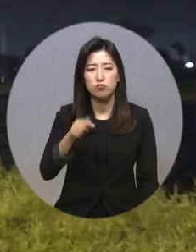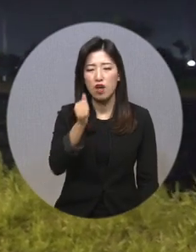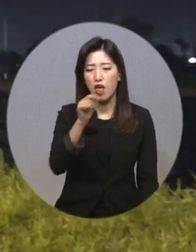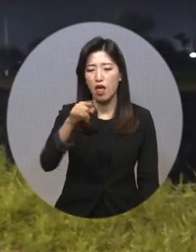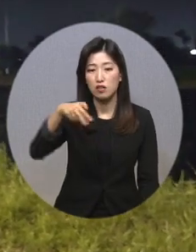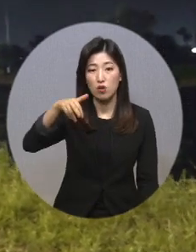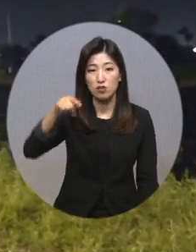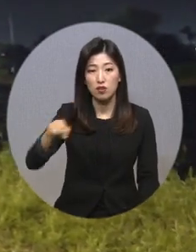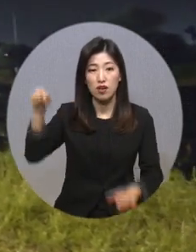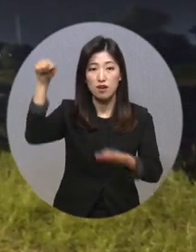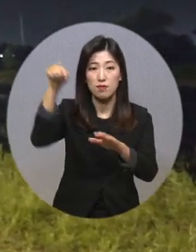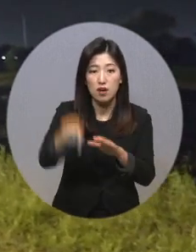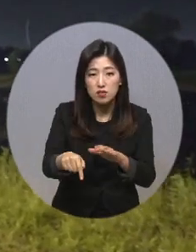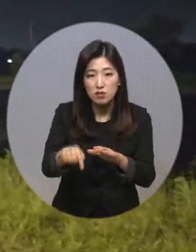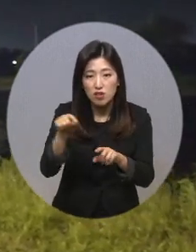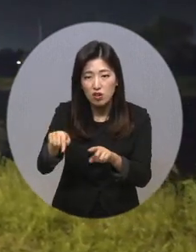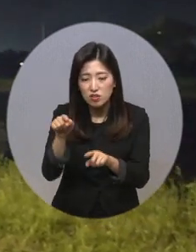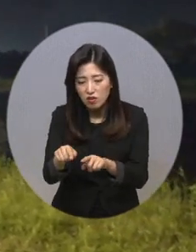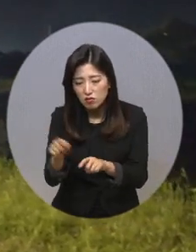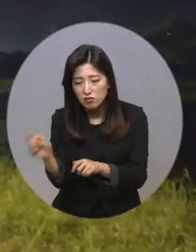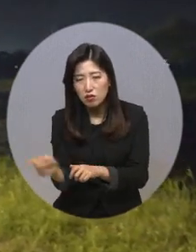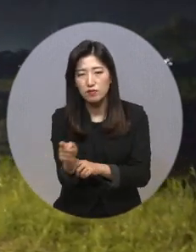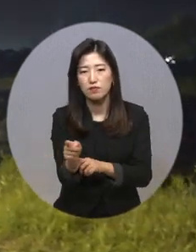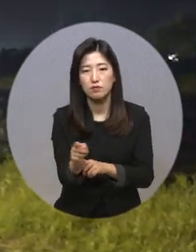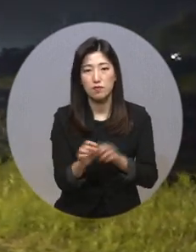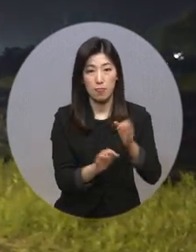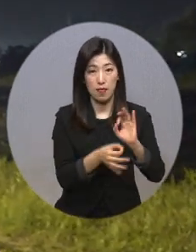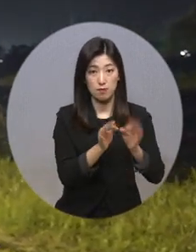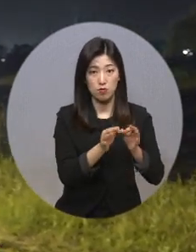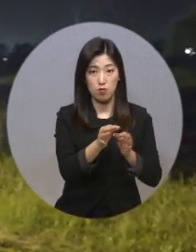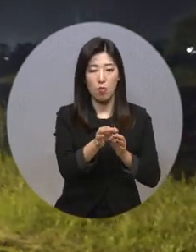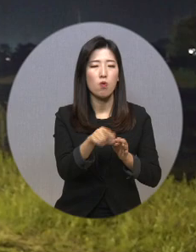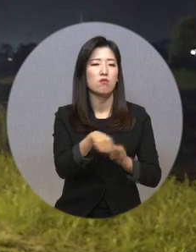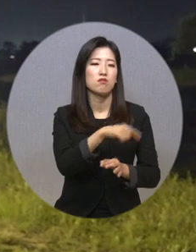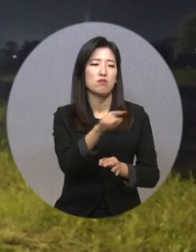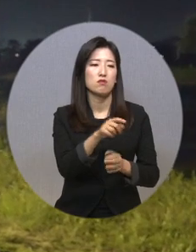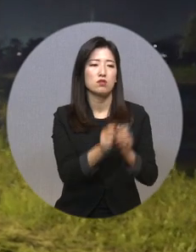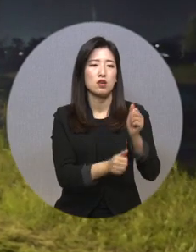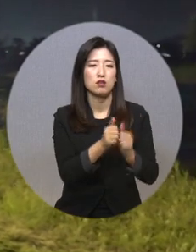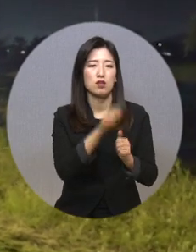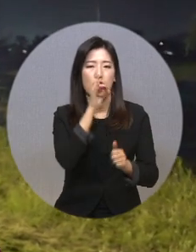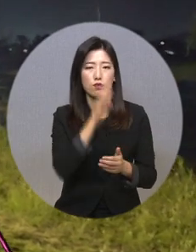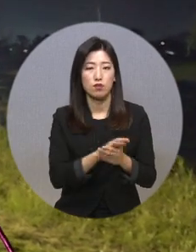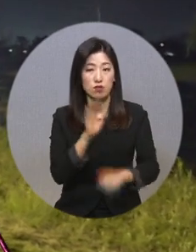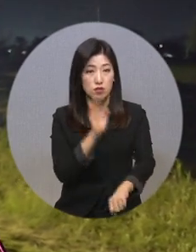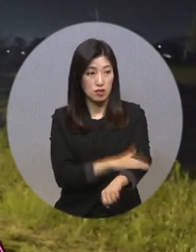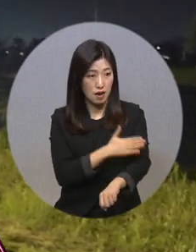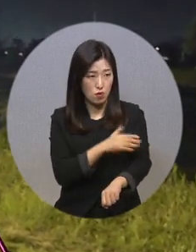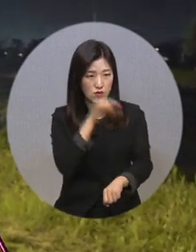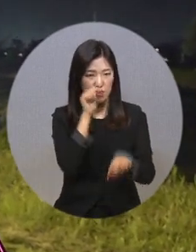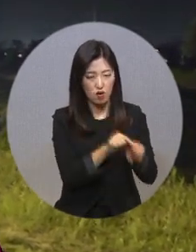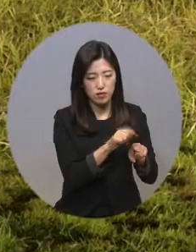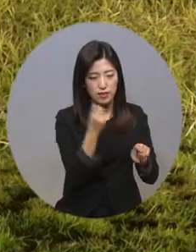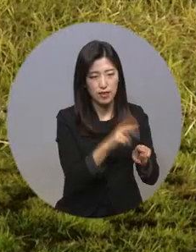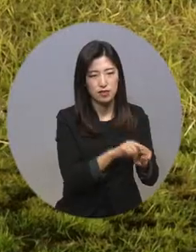그렇게 잡아 잡고 이게 이렇게 여기 있는게 없네요 4살 묻히면 다시 옵니다